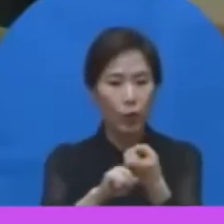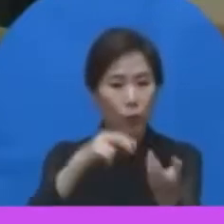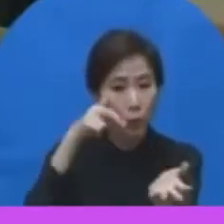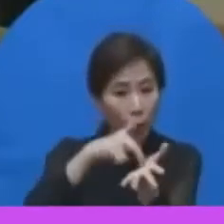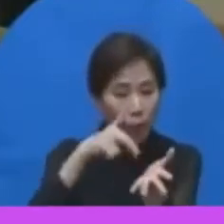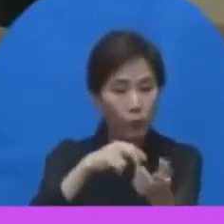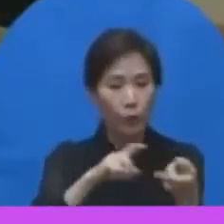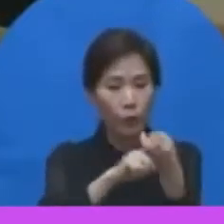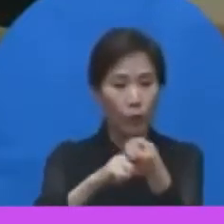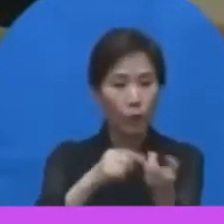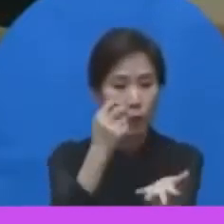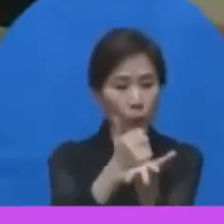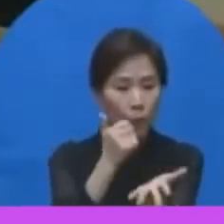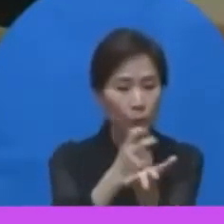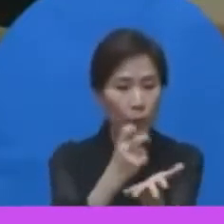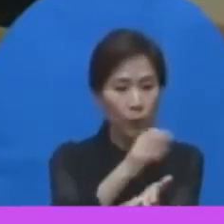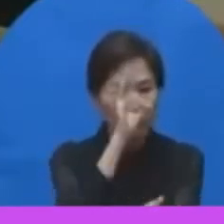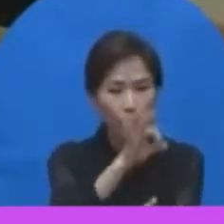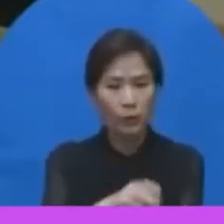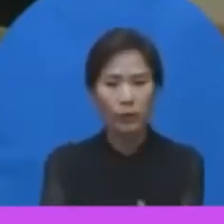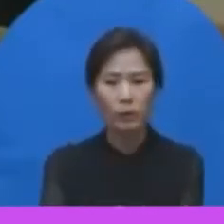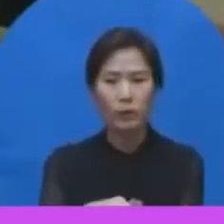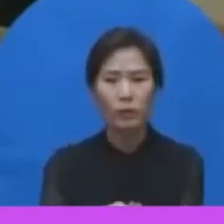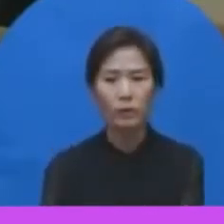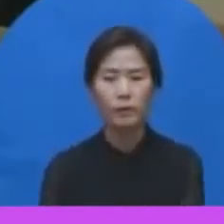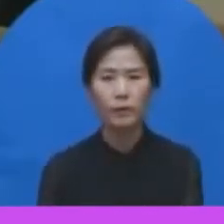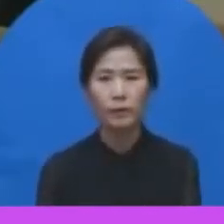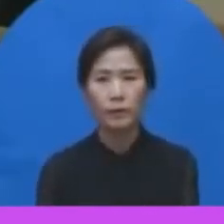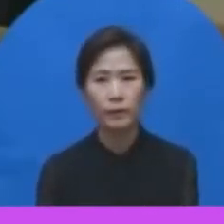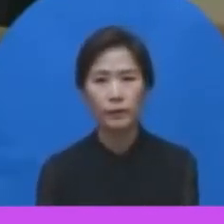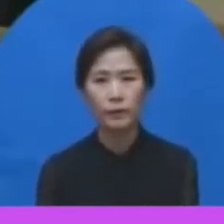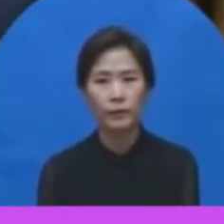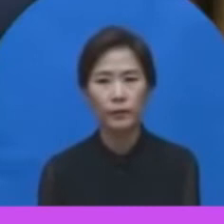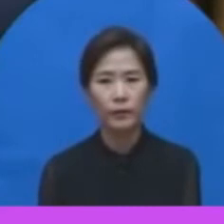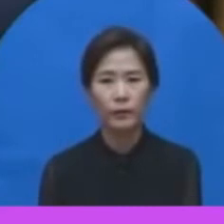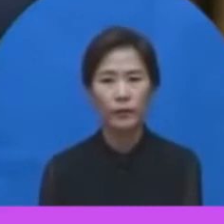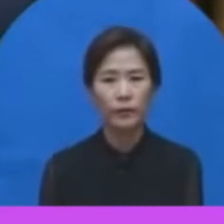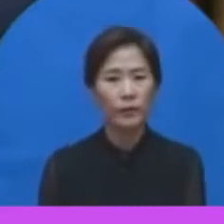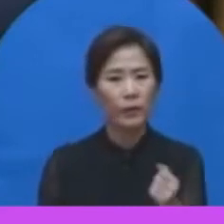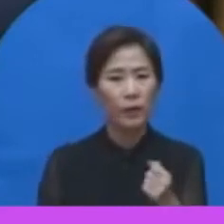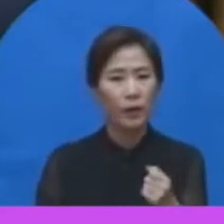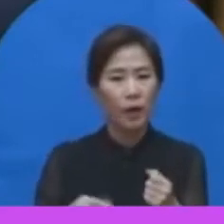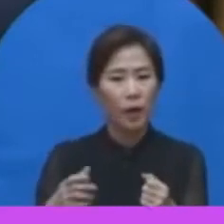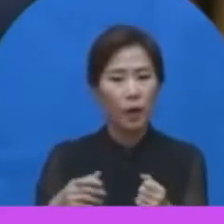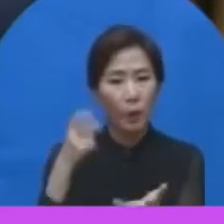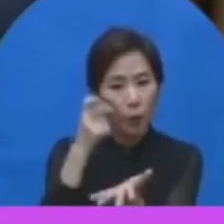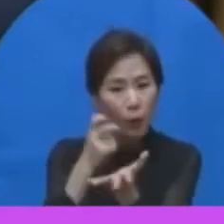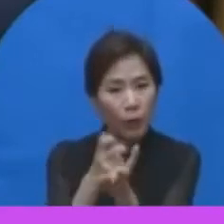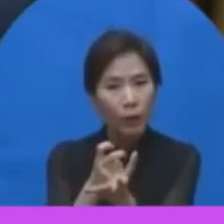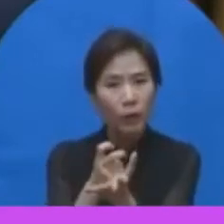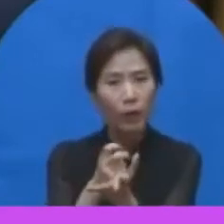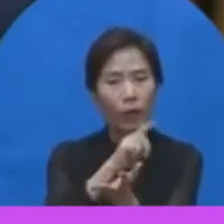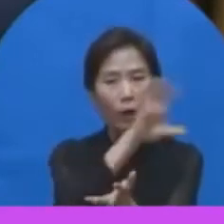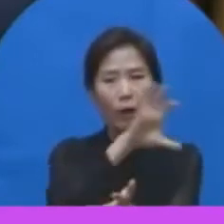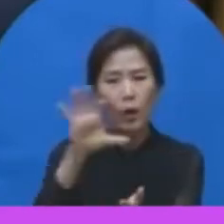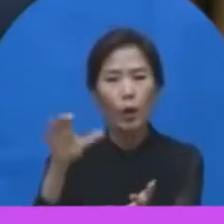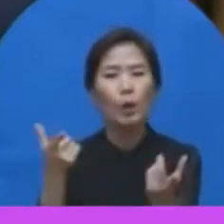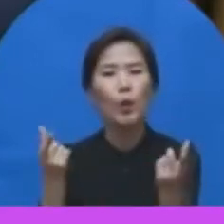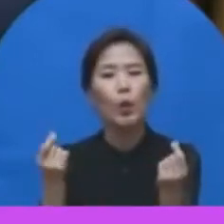통일성과 완결성을 유지를 유기적이고 통일적으로 파악해서 종합적으로 좀 해석할 필요가